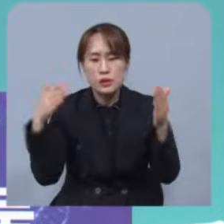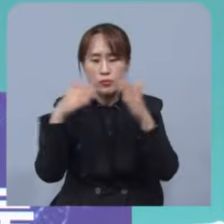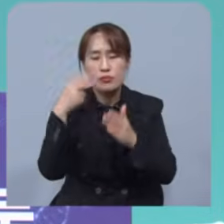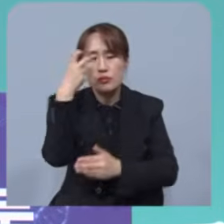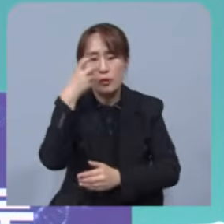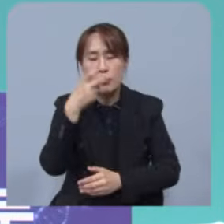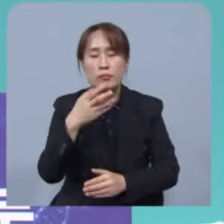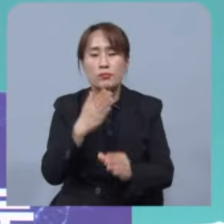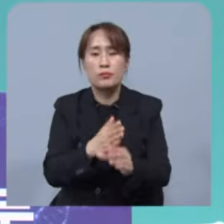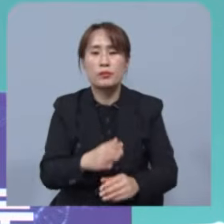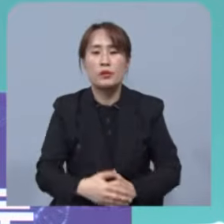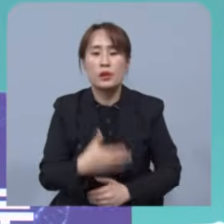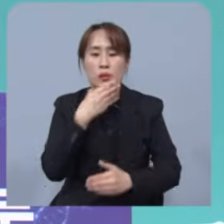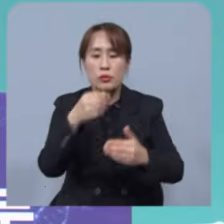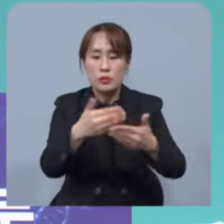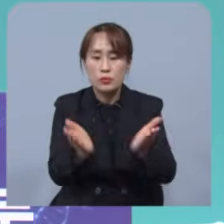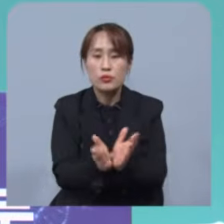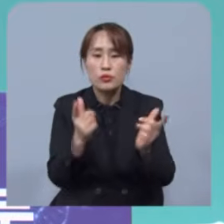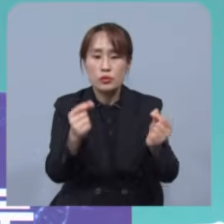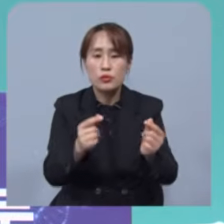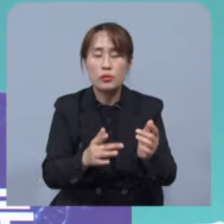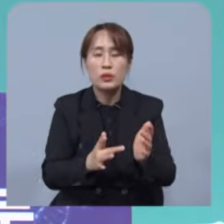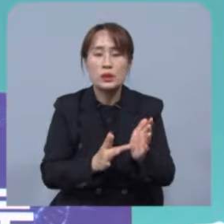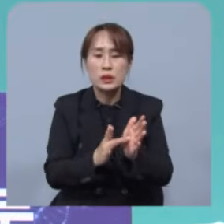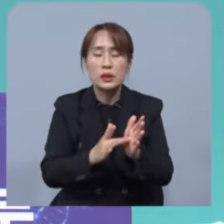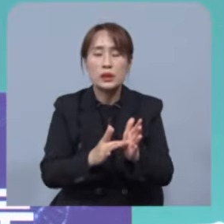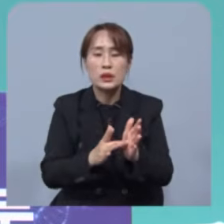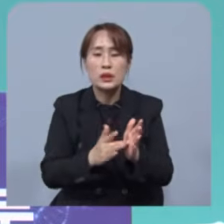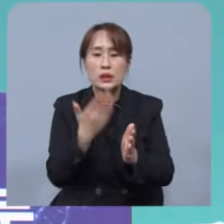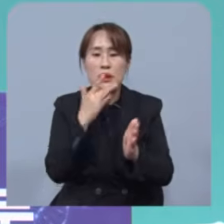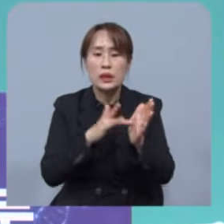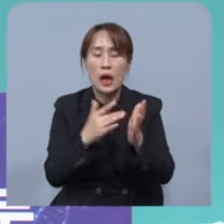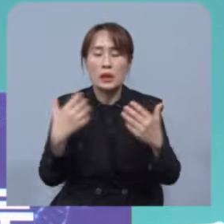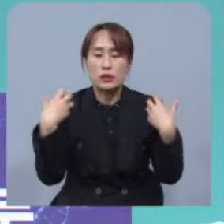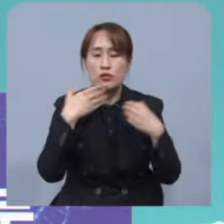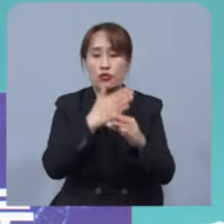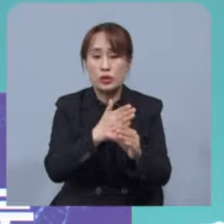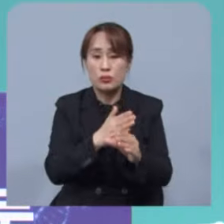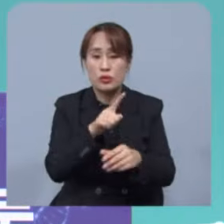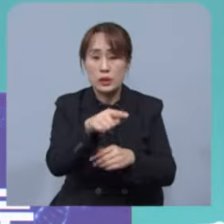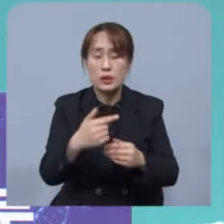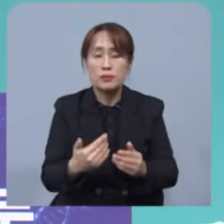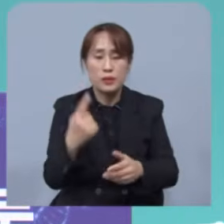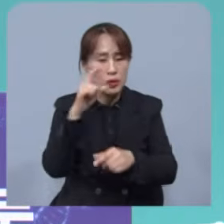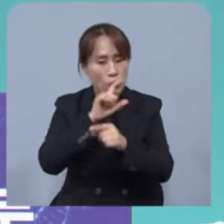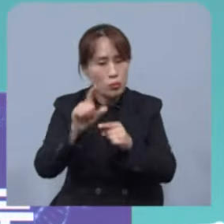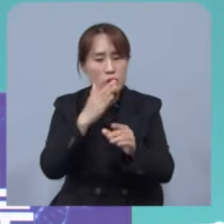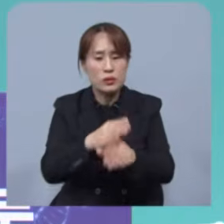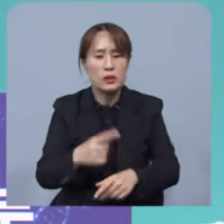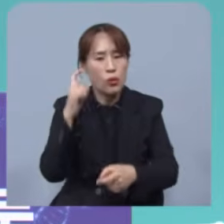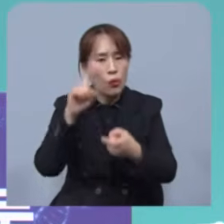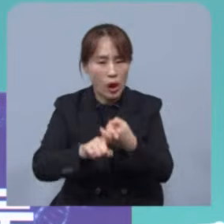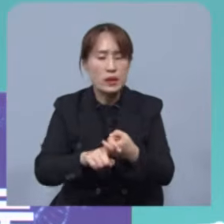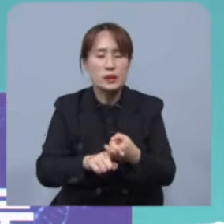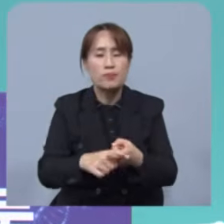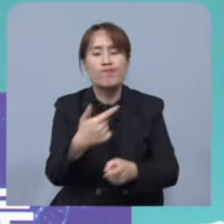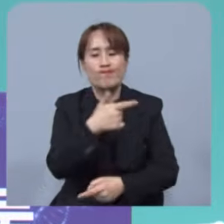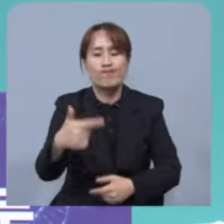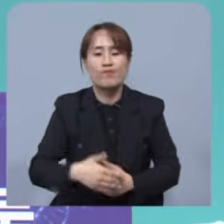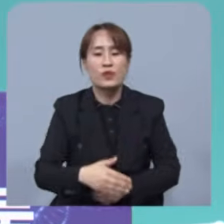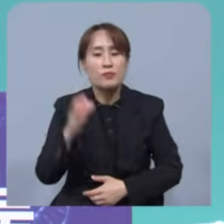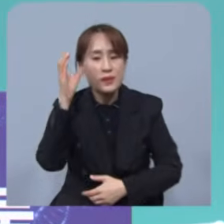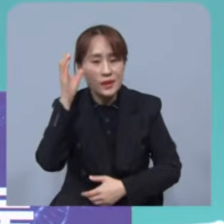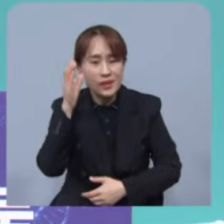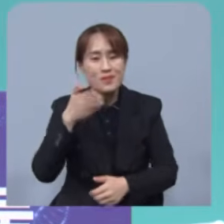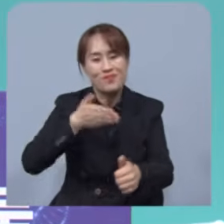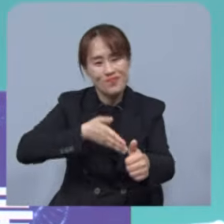있는 분야이기도 하고 복지부도 마찬가지 식약처 중심으로 어쨌든 저희가 특별히 관심 갖고 있는 영역이니까요. 좀 기대해